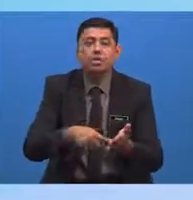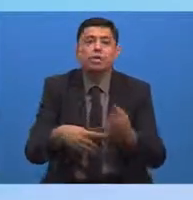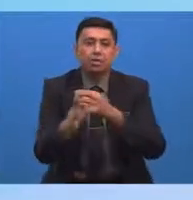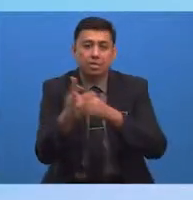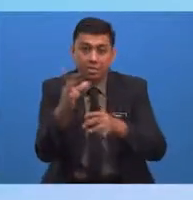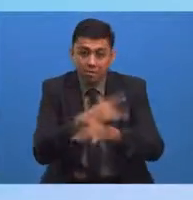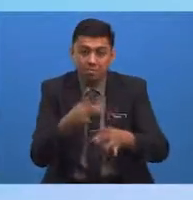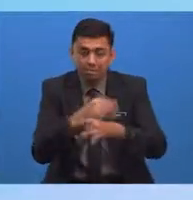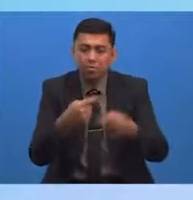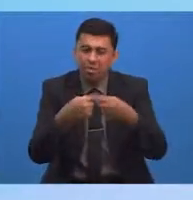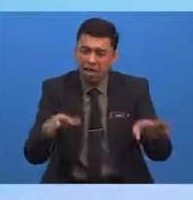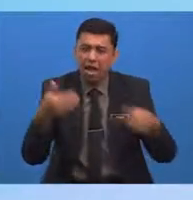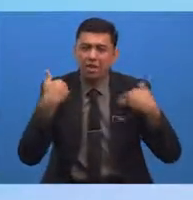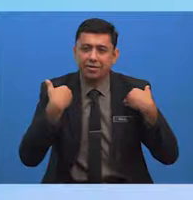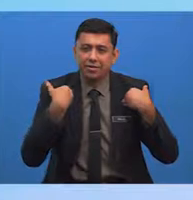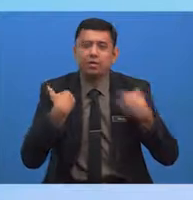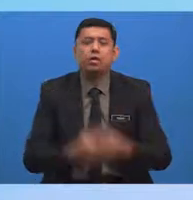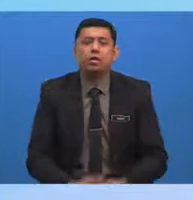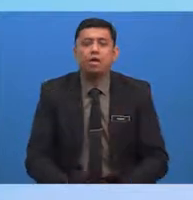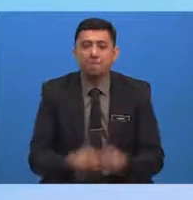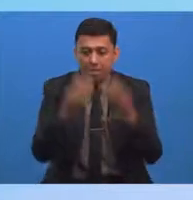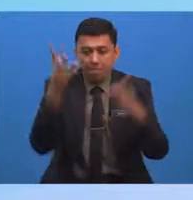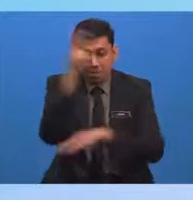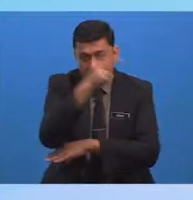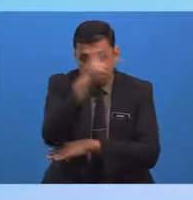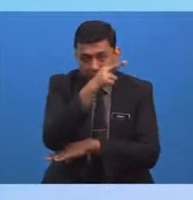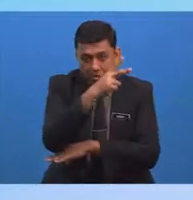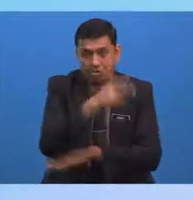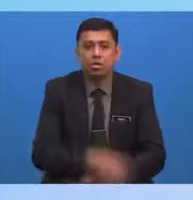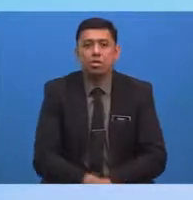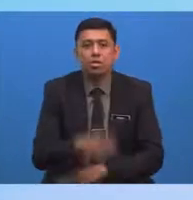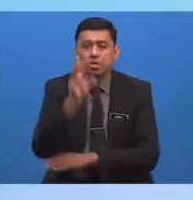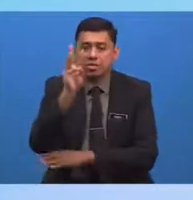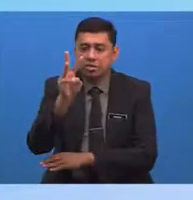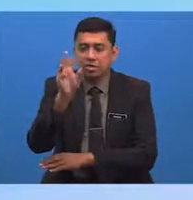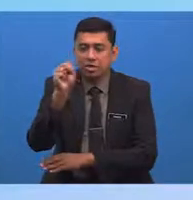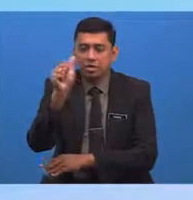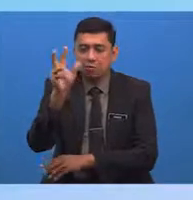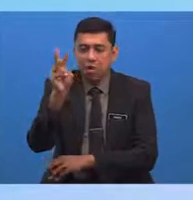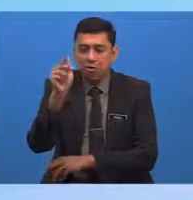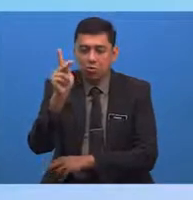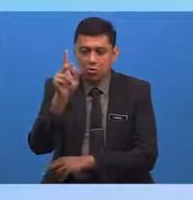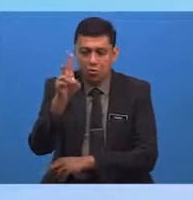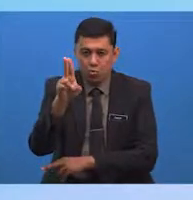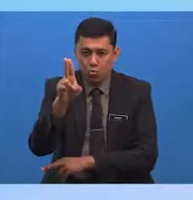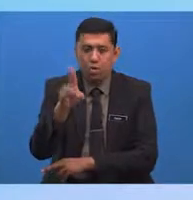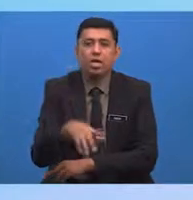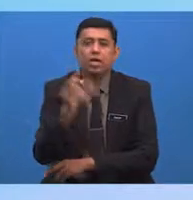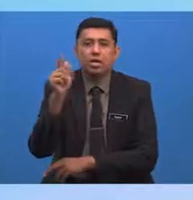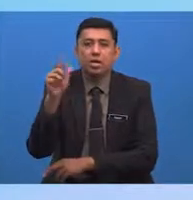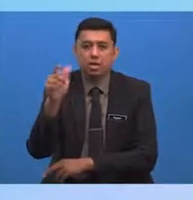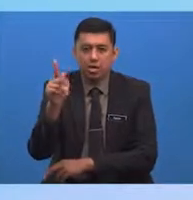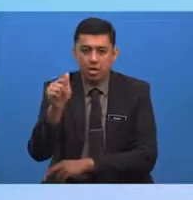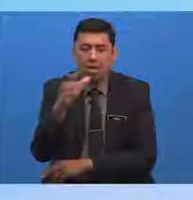ketika itu telah wujud beberapa kerajaan Melayu seperti Sawaku, Kalaka, Samadong dan